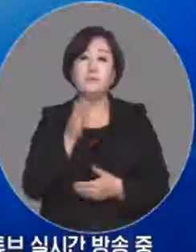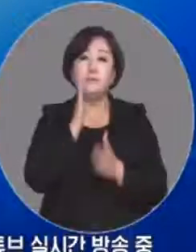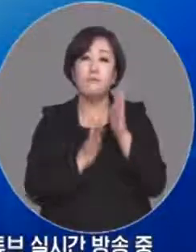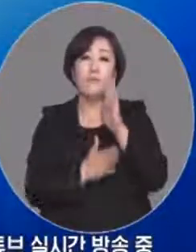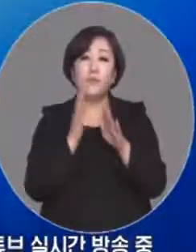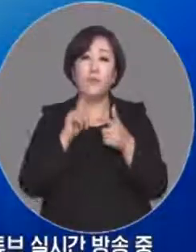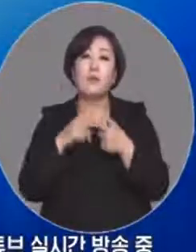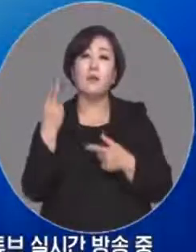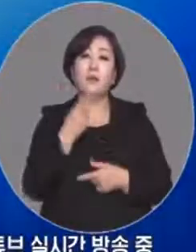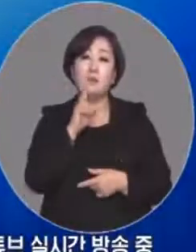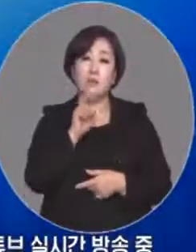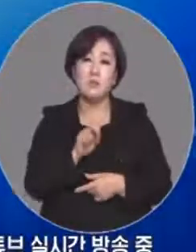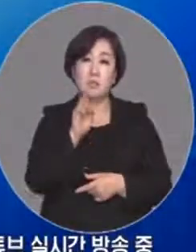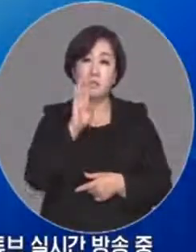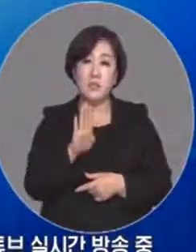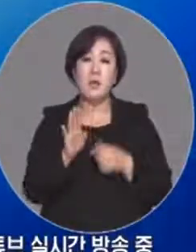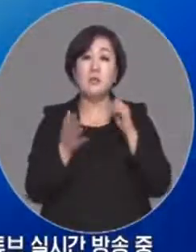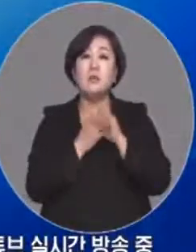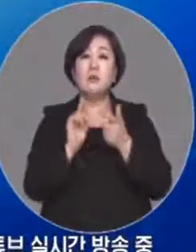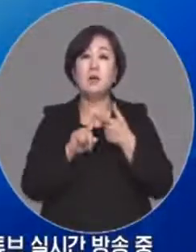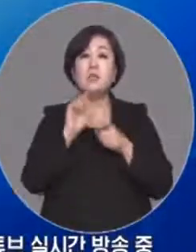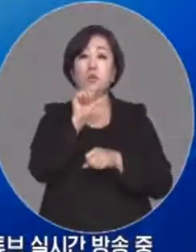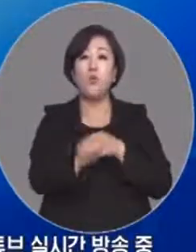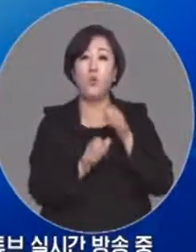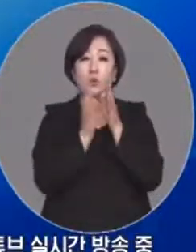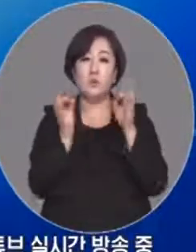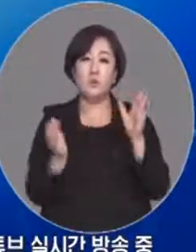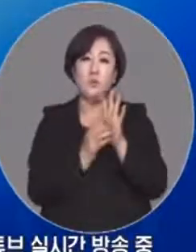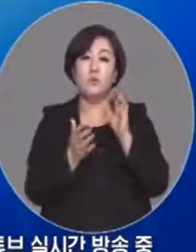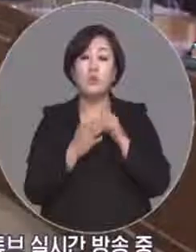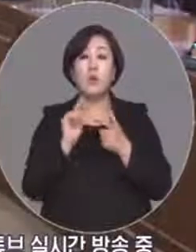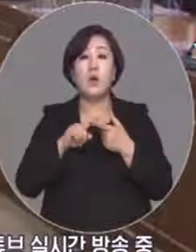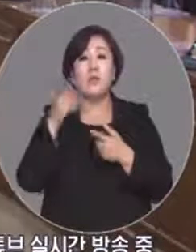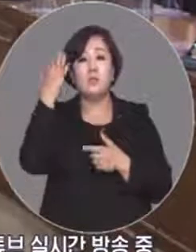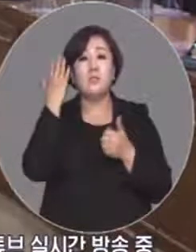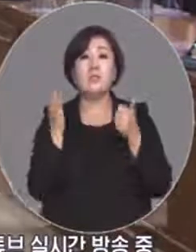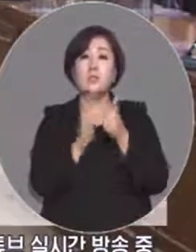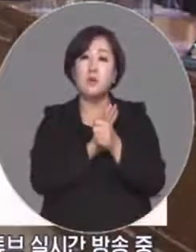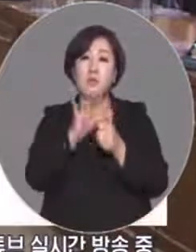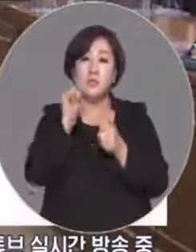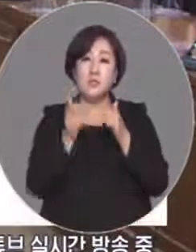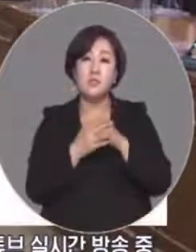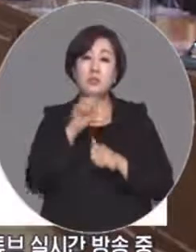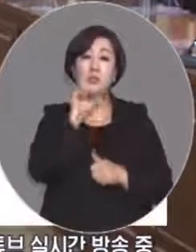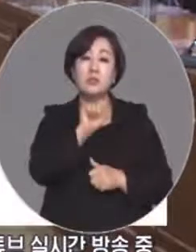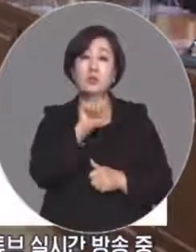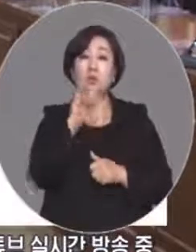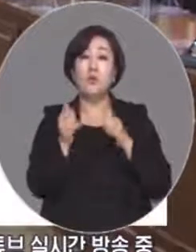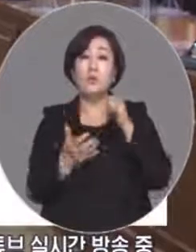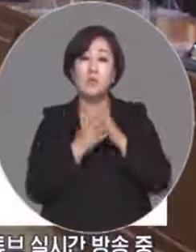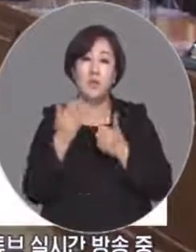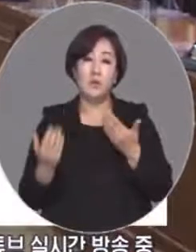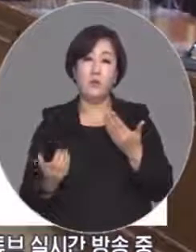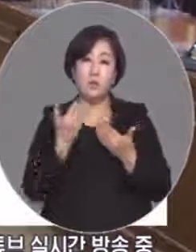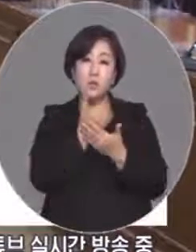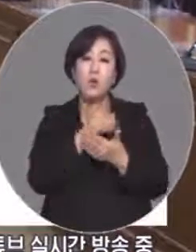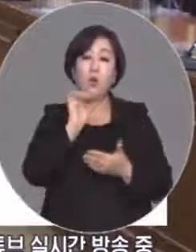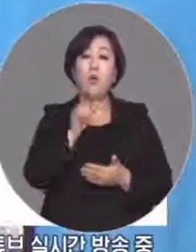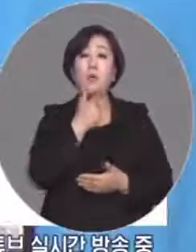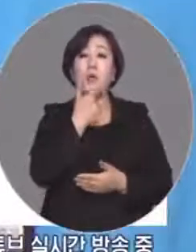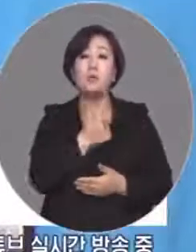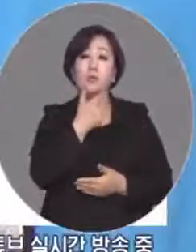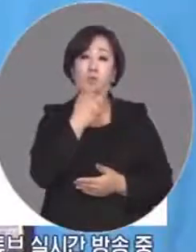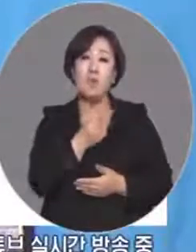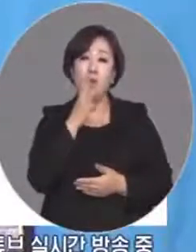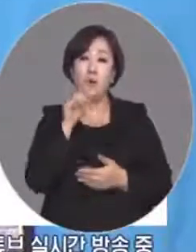울산시가 오는 2024년까지 5년간 고부가 지식서비스 기업 50개를 유치해 563개의